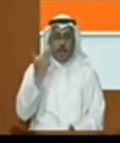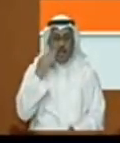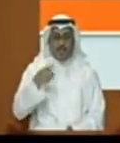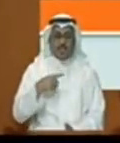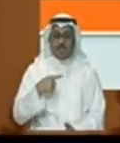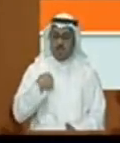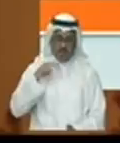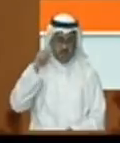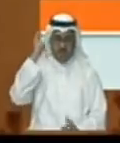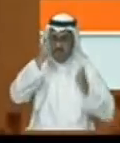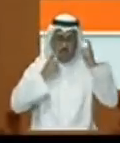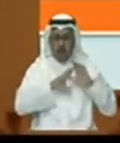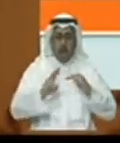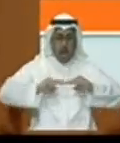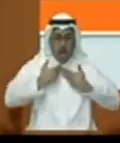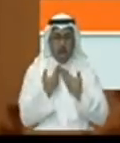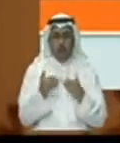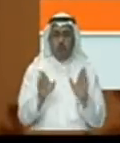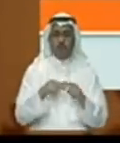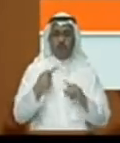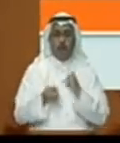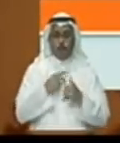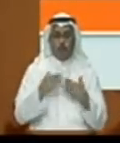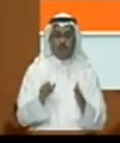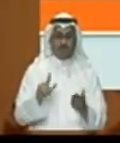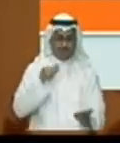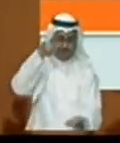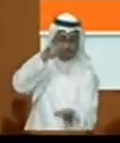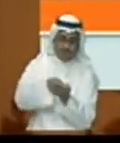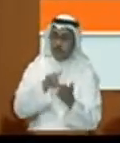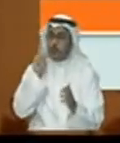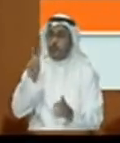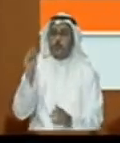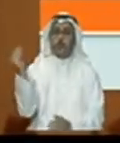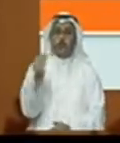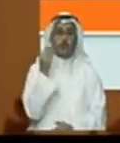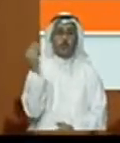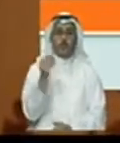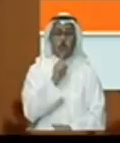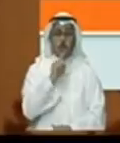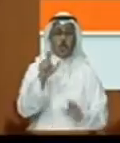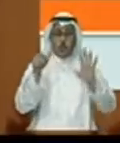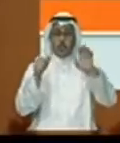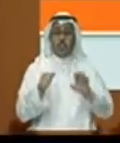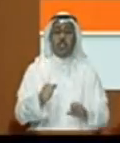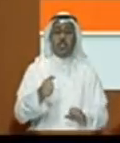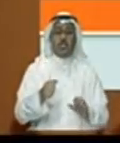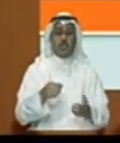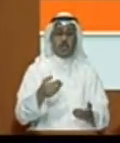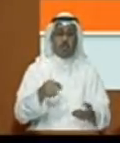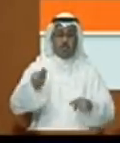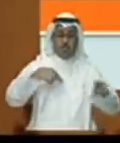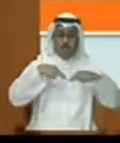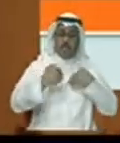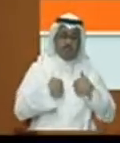ما احتجنا ان نفكر كثير. عادة احنا تجينا سنويا 160 دعوة من متاحف حول